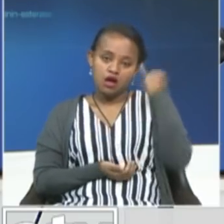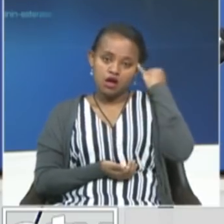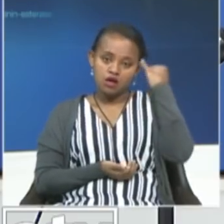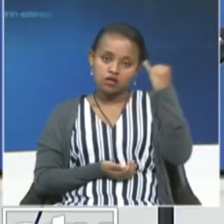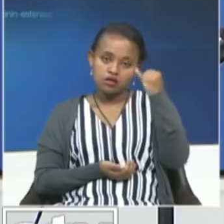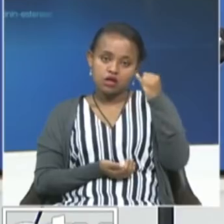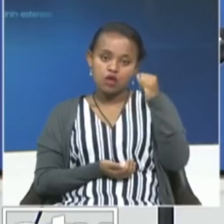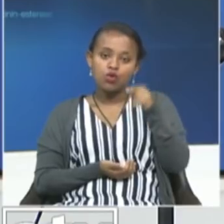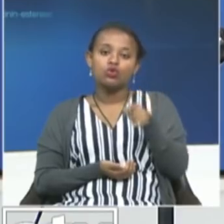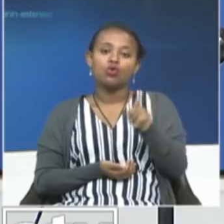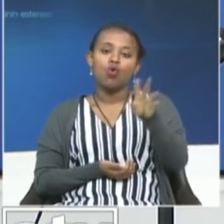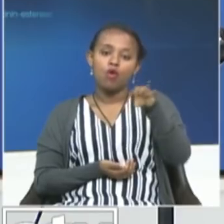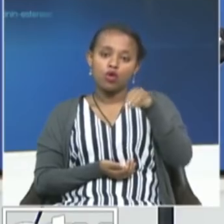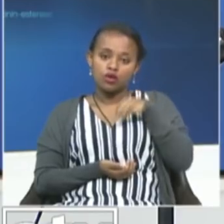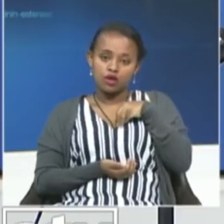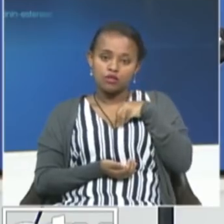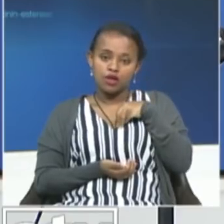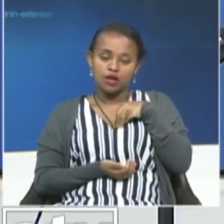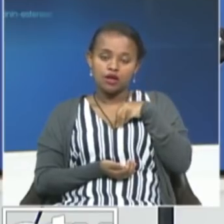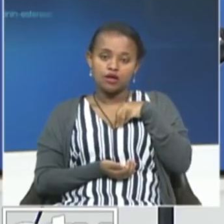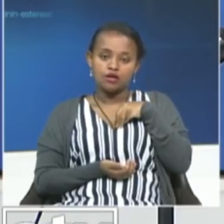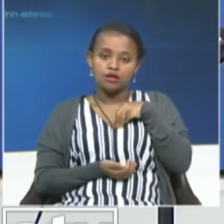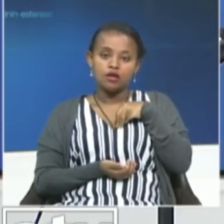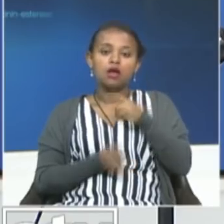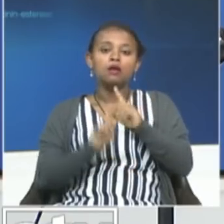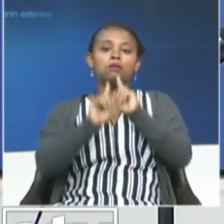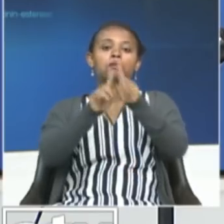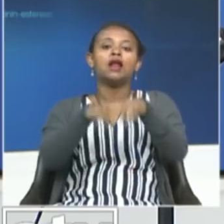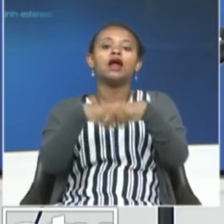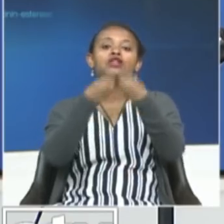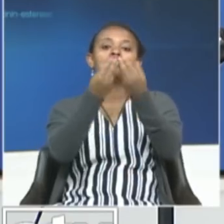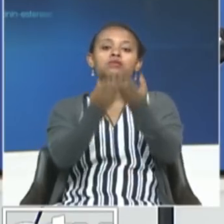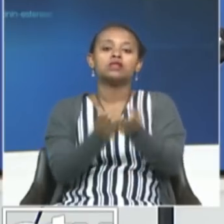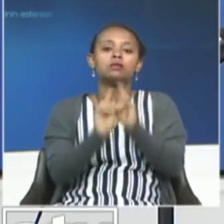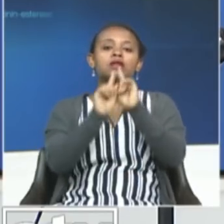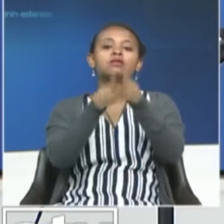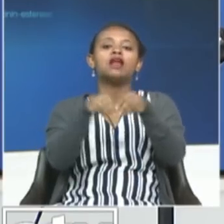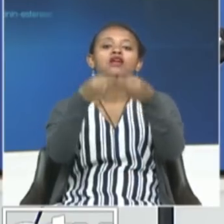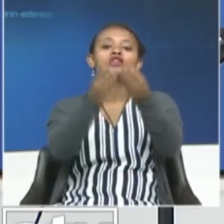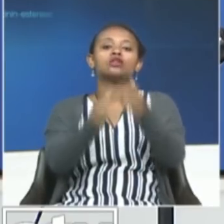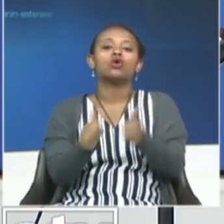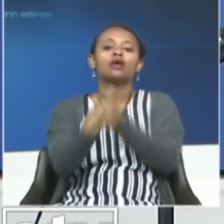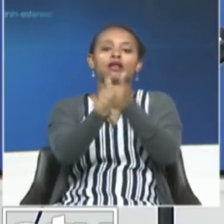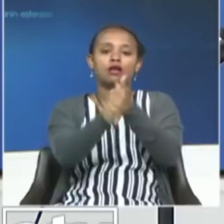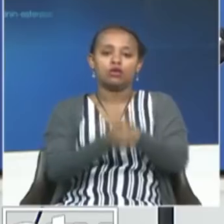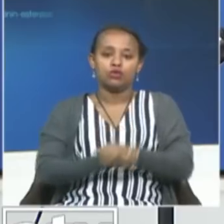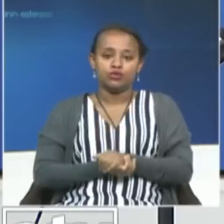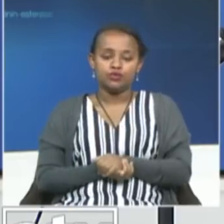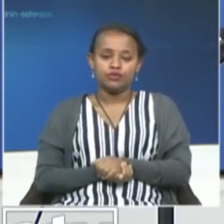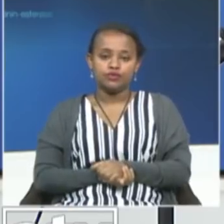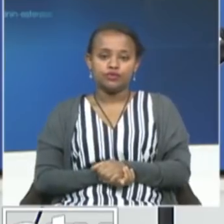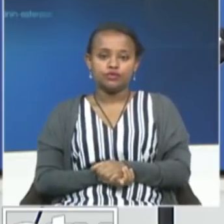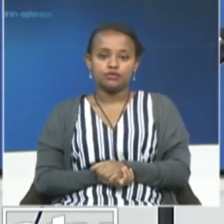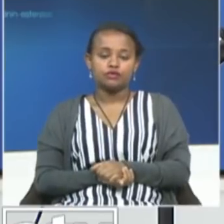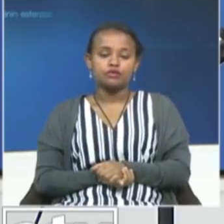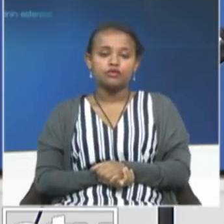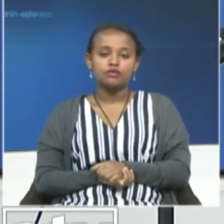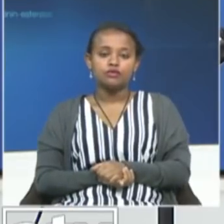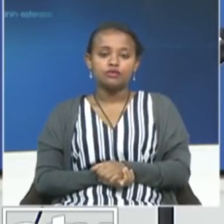ሐሳቦን ጥቆማውን ተቀብለናል። ምላሽ የሚሰጥበት ምላሽ ሰጥቷል ይከታተሉ።